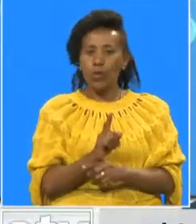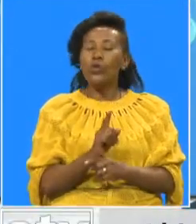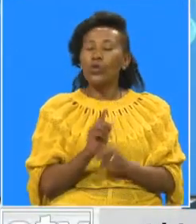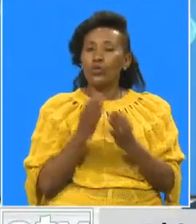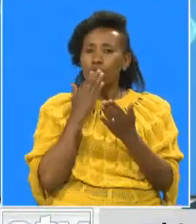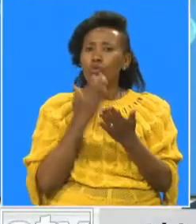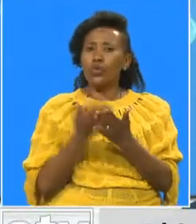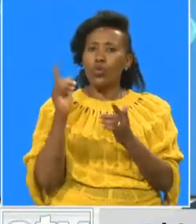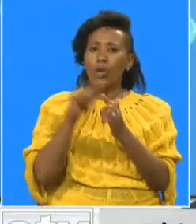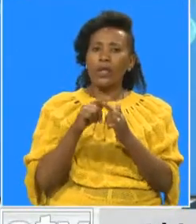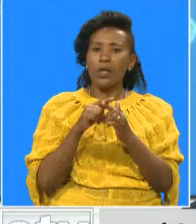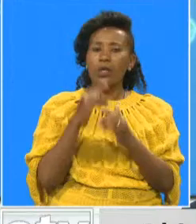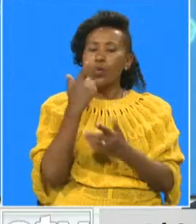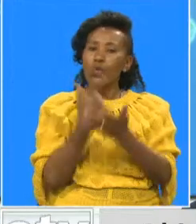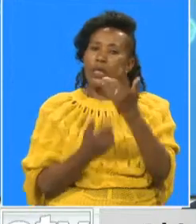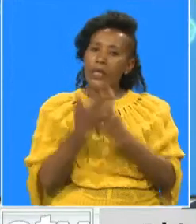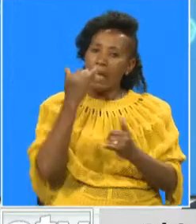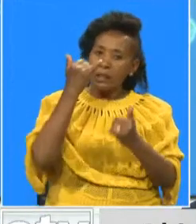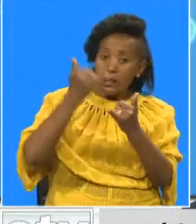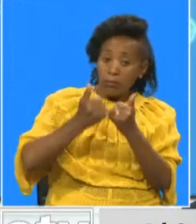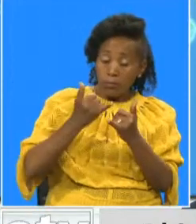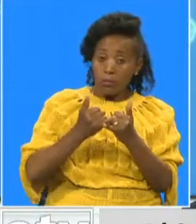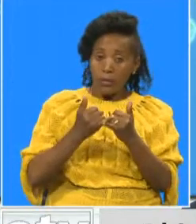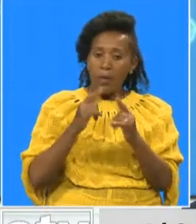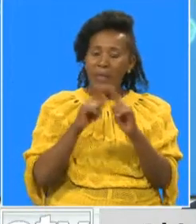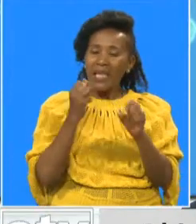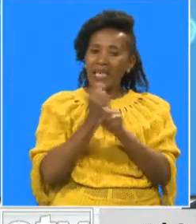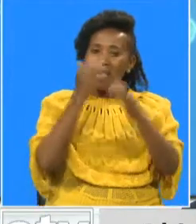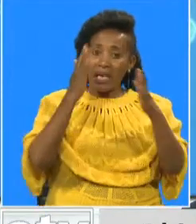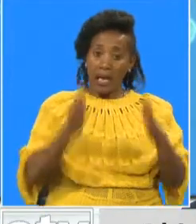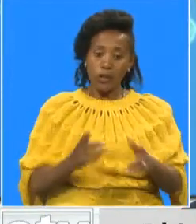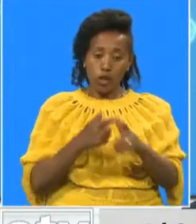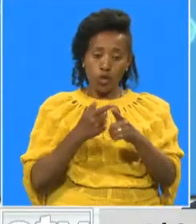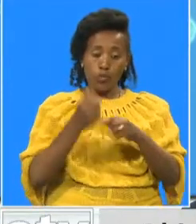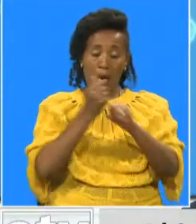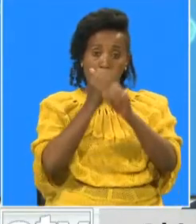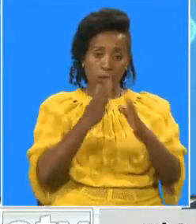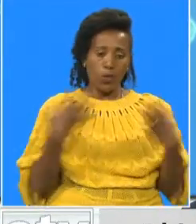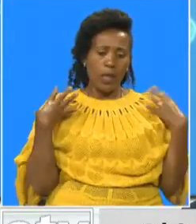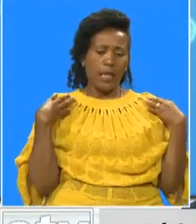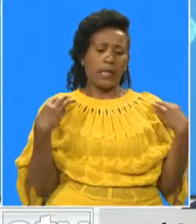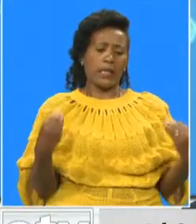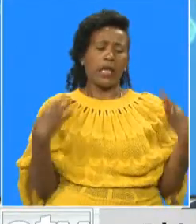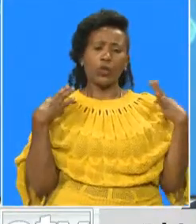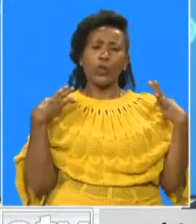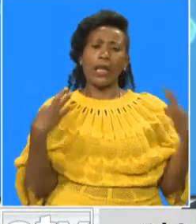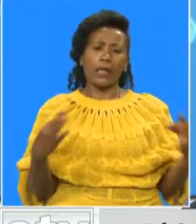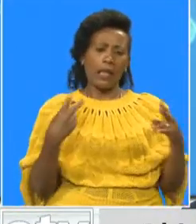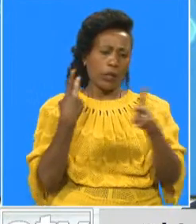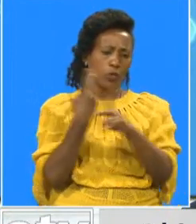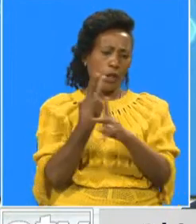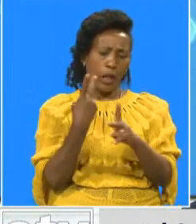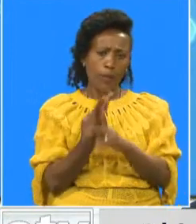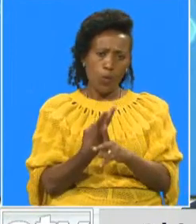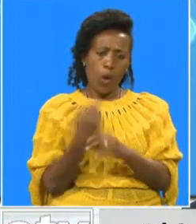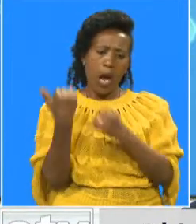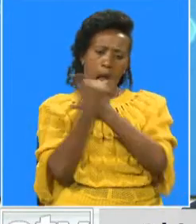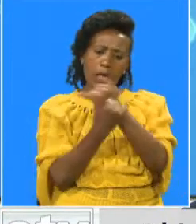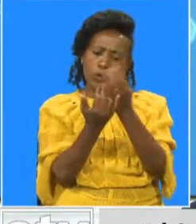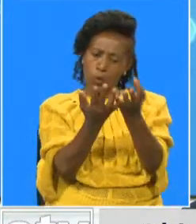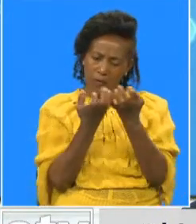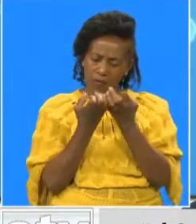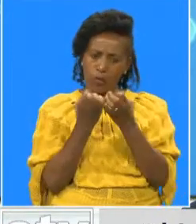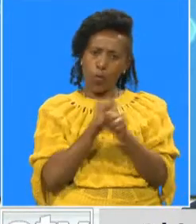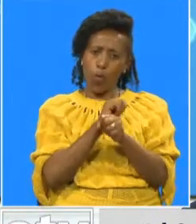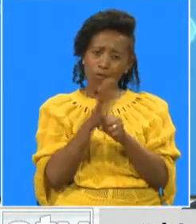ወደ ውይይታችንም ያጠቃልል ነው እንምጣ። በተለይ ሰራተኛው እንዲሁም አሰሪው ደህንነታቸው ጤንነታቸው ተጠብቆ ሀገሪቱ